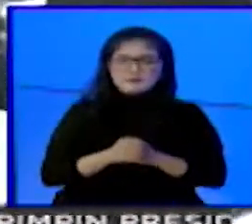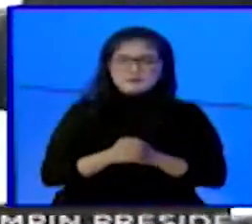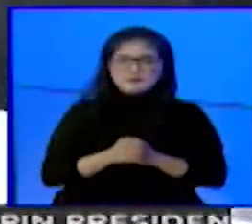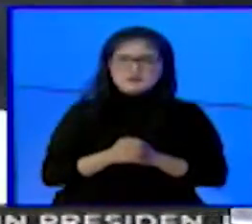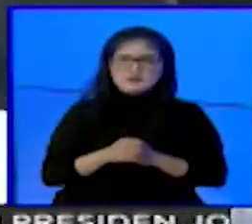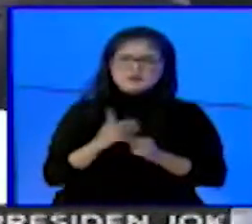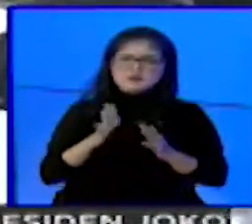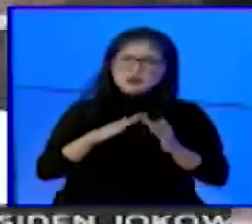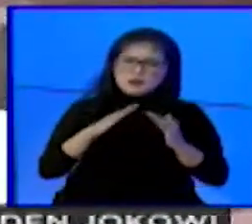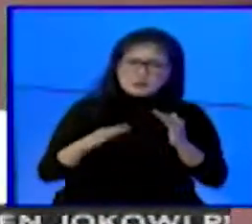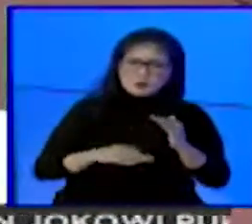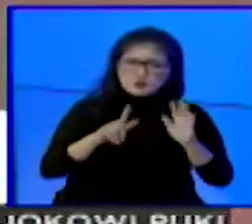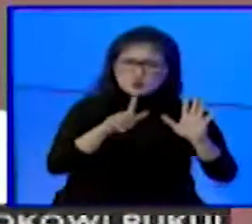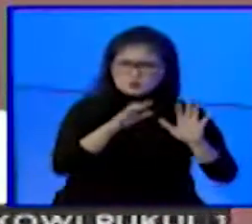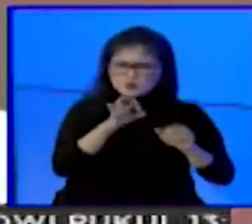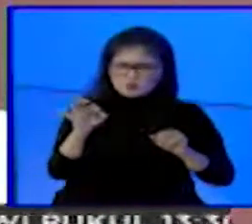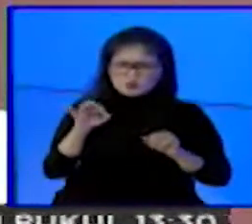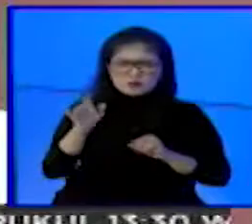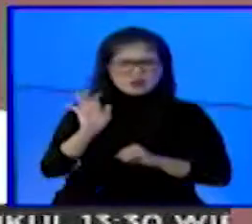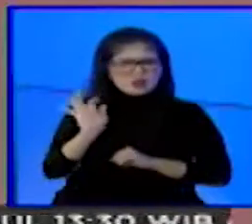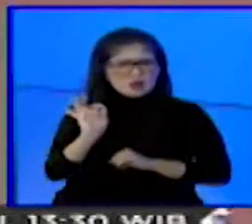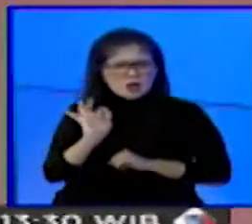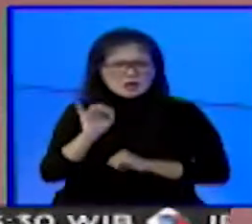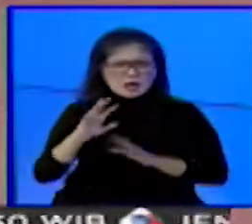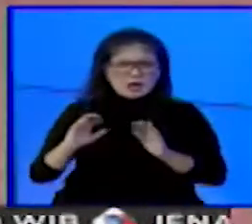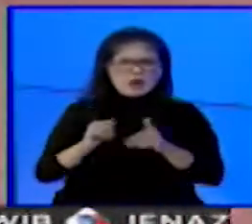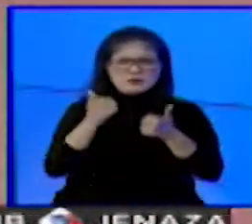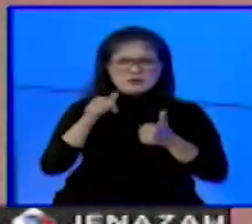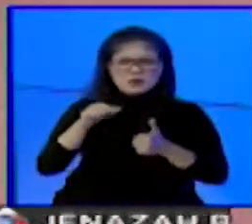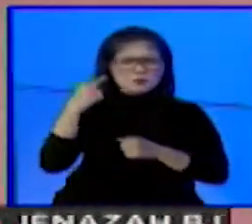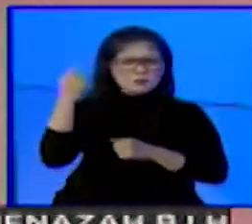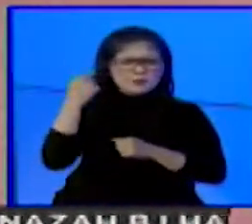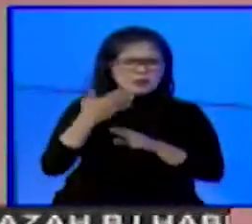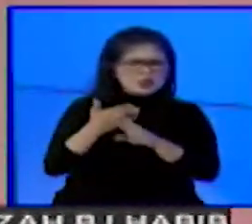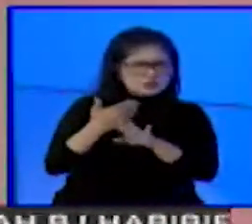rupiah yang tidak pernah dicapai pada pemerintahan sebelumnya.